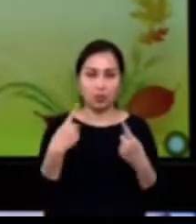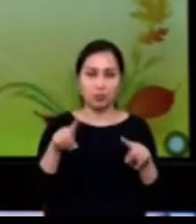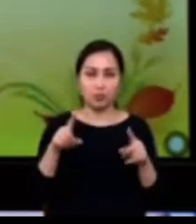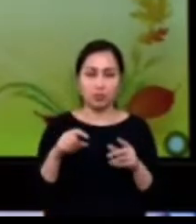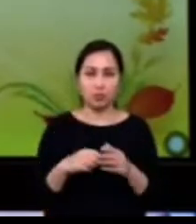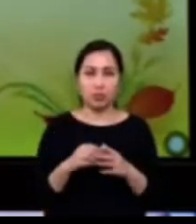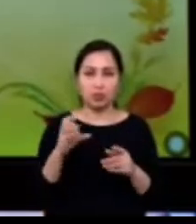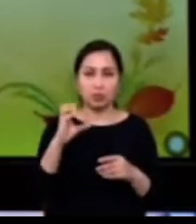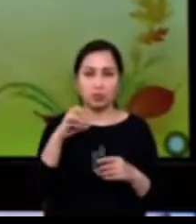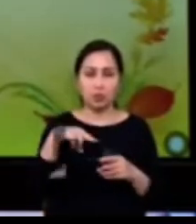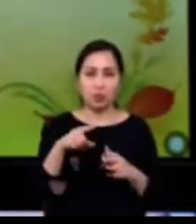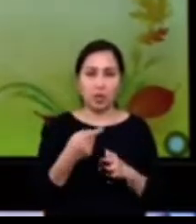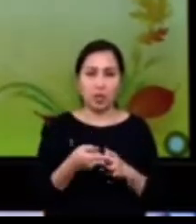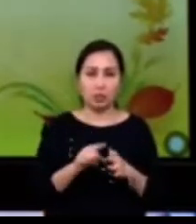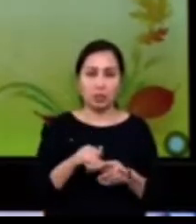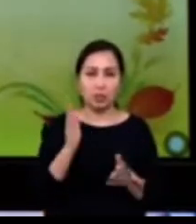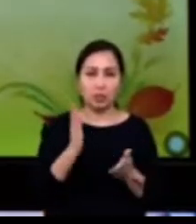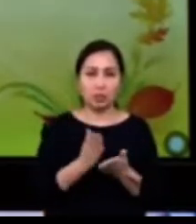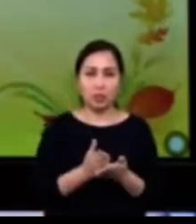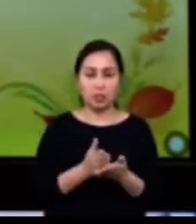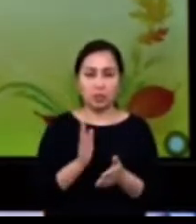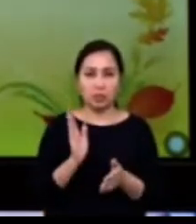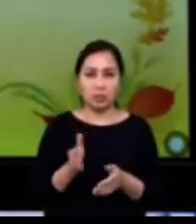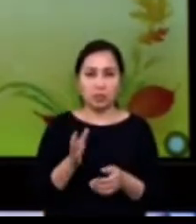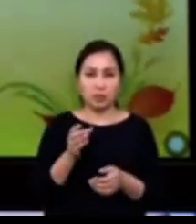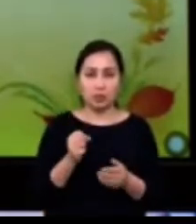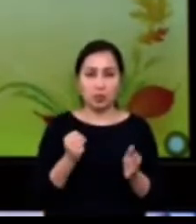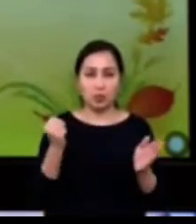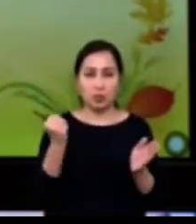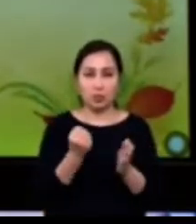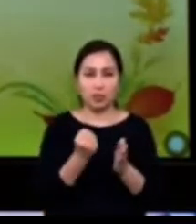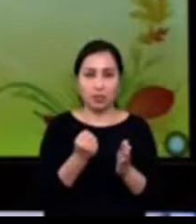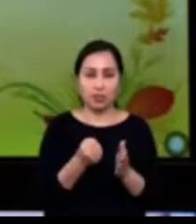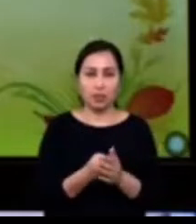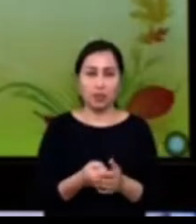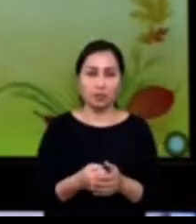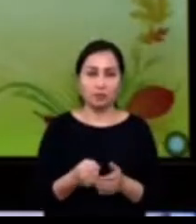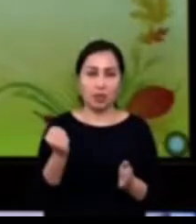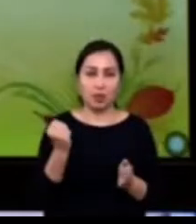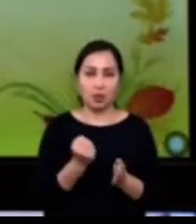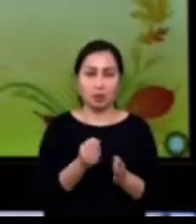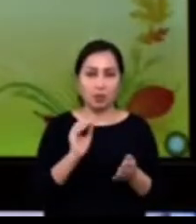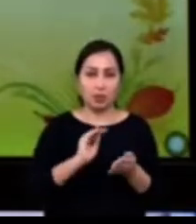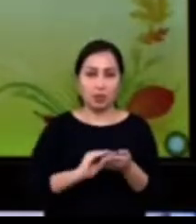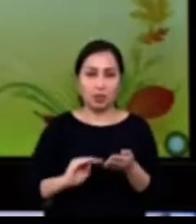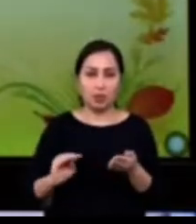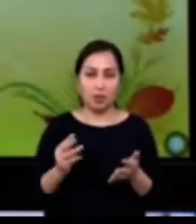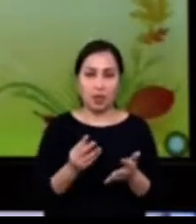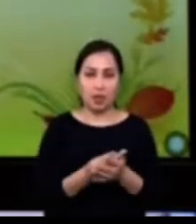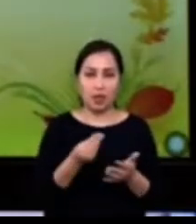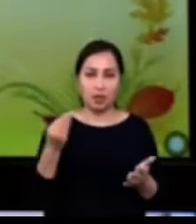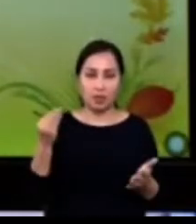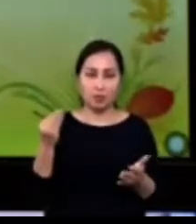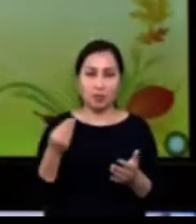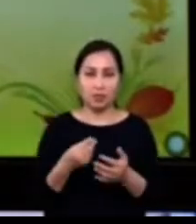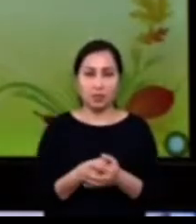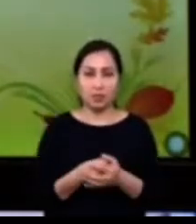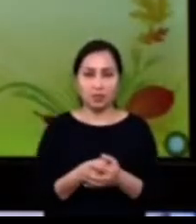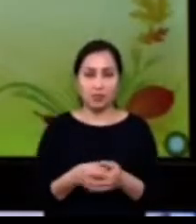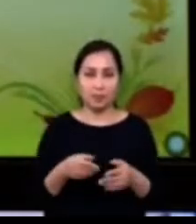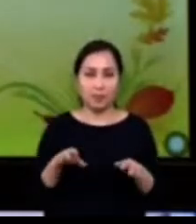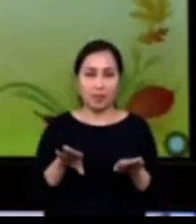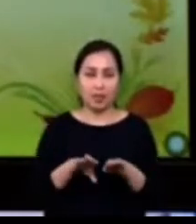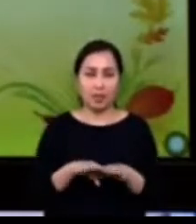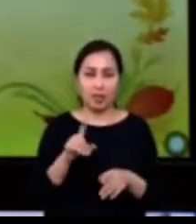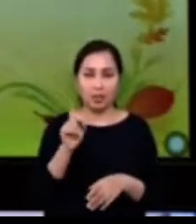другой. Это и есть ударение. А ударение при письме обозначается